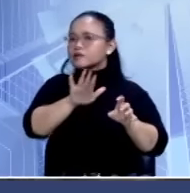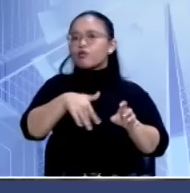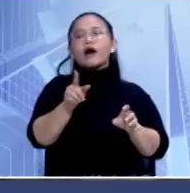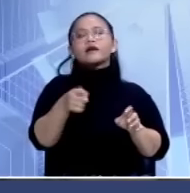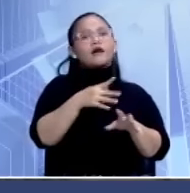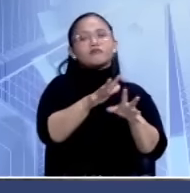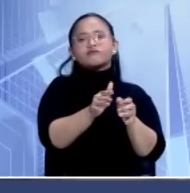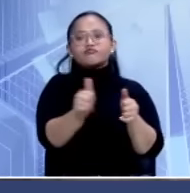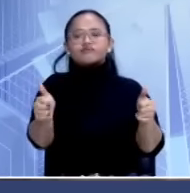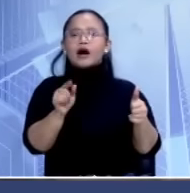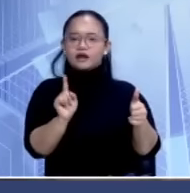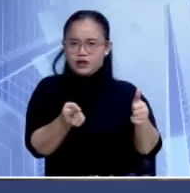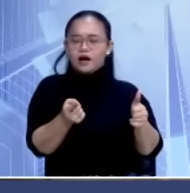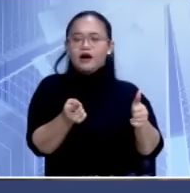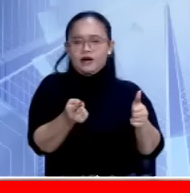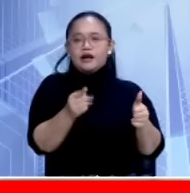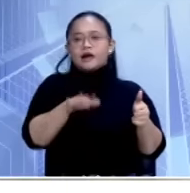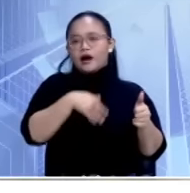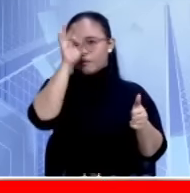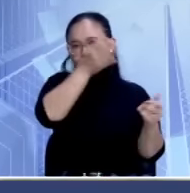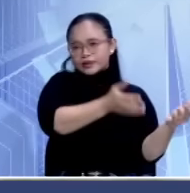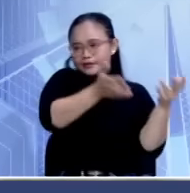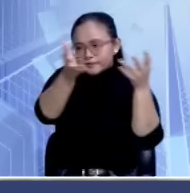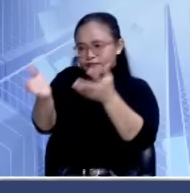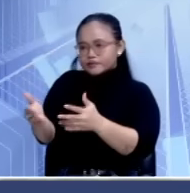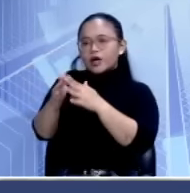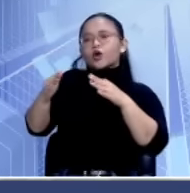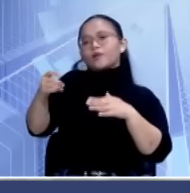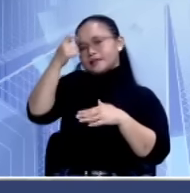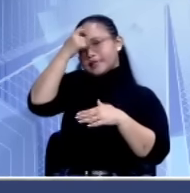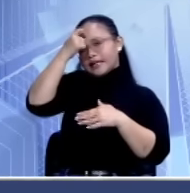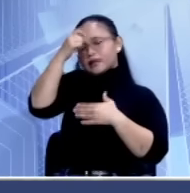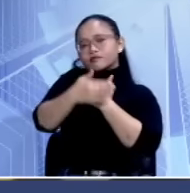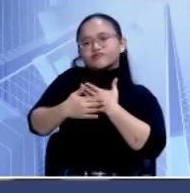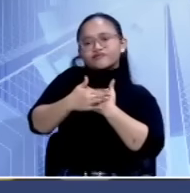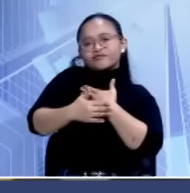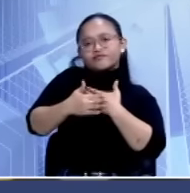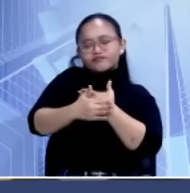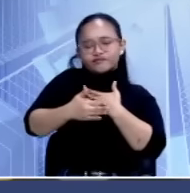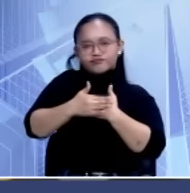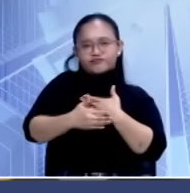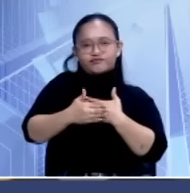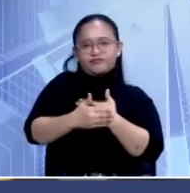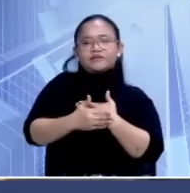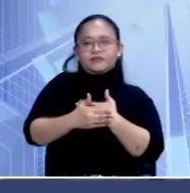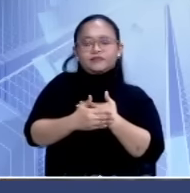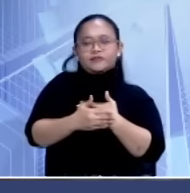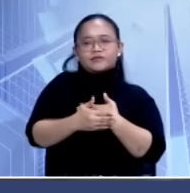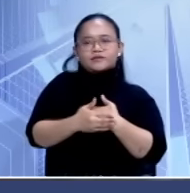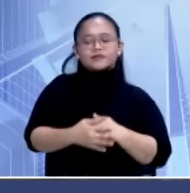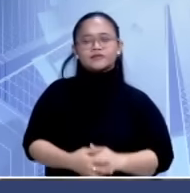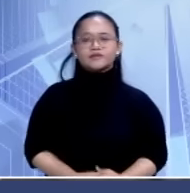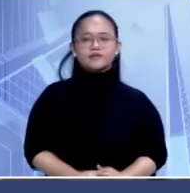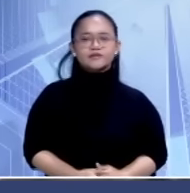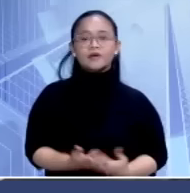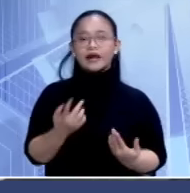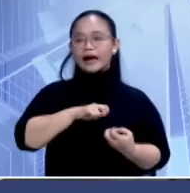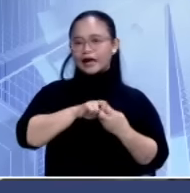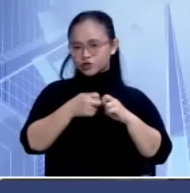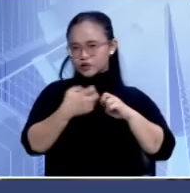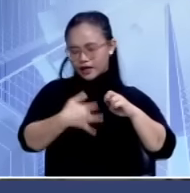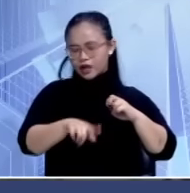lainnya. Polisi yang datang ke TKP membawa bayi ke Rumah Sakit Umum Tangerang Selatan untuk diberi perawatan intensif. Kasus